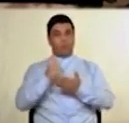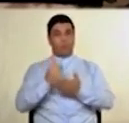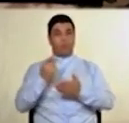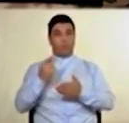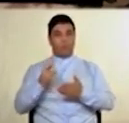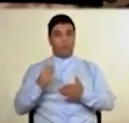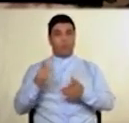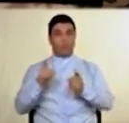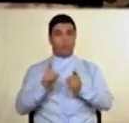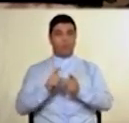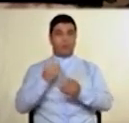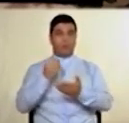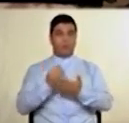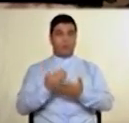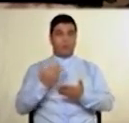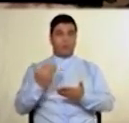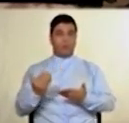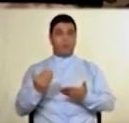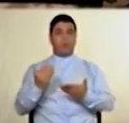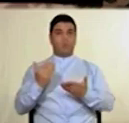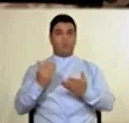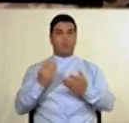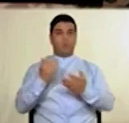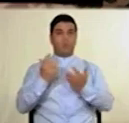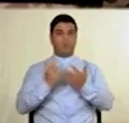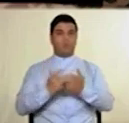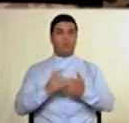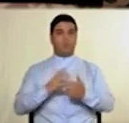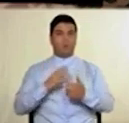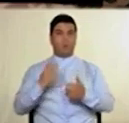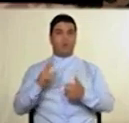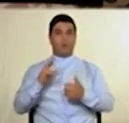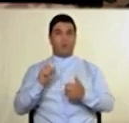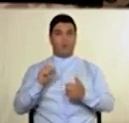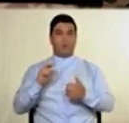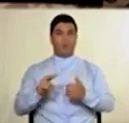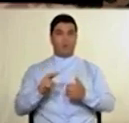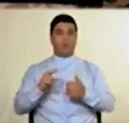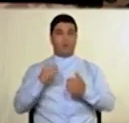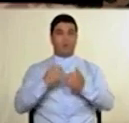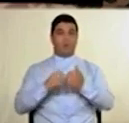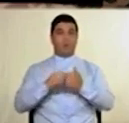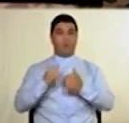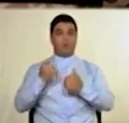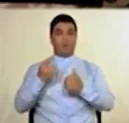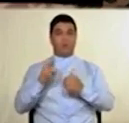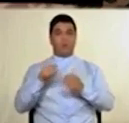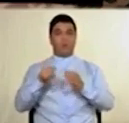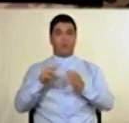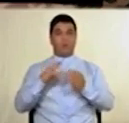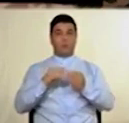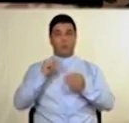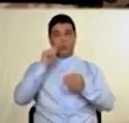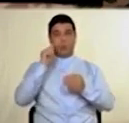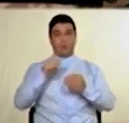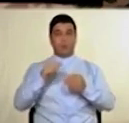ham demak qimmatbaho, ya'ni madan hisoblangan ekan lal. Ya'ni O'rta Osiyo viloyatlaridan Xitoyga